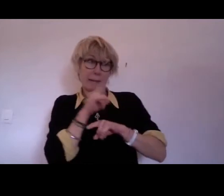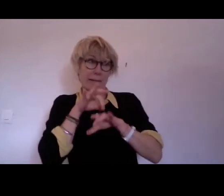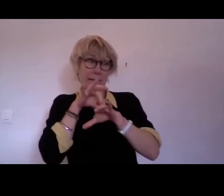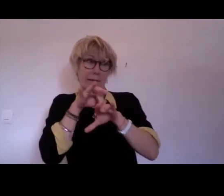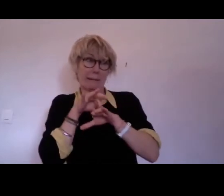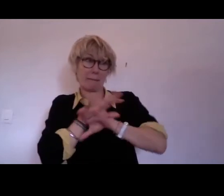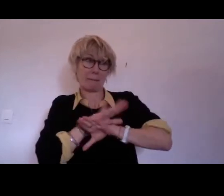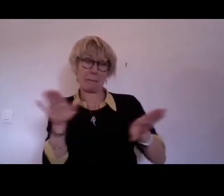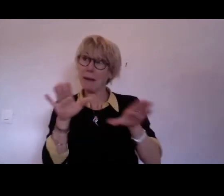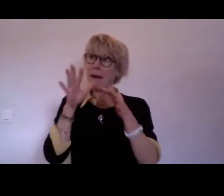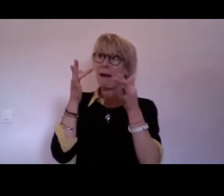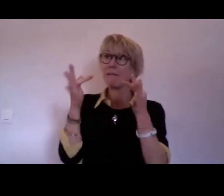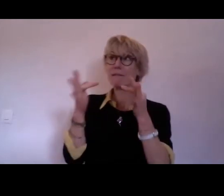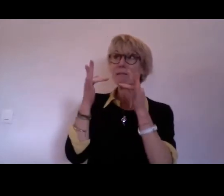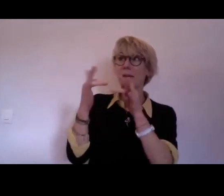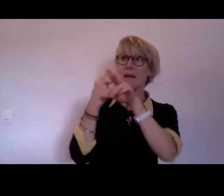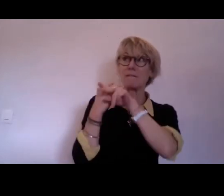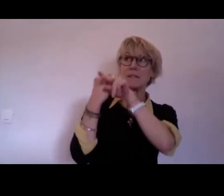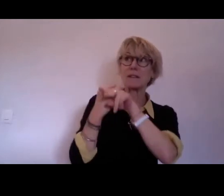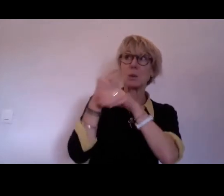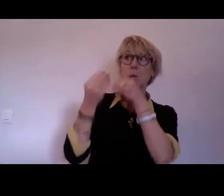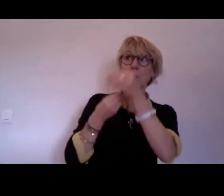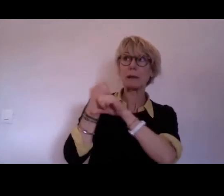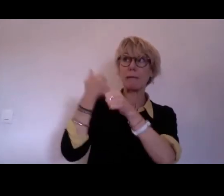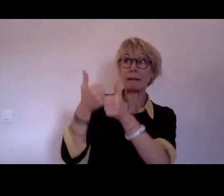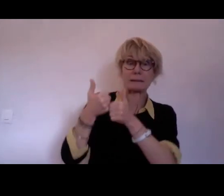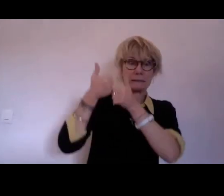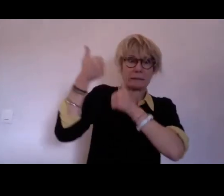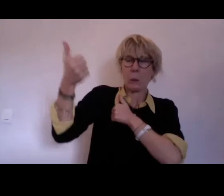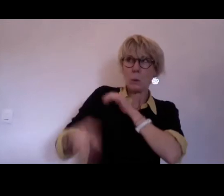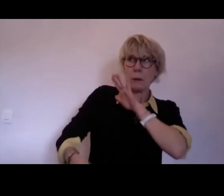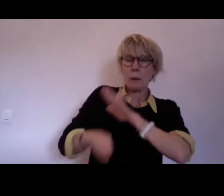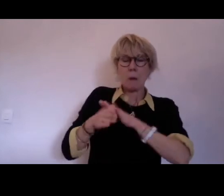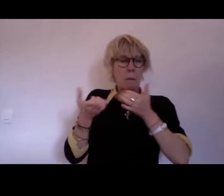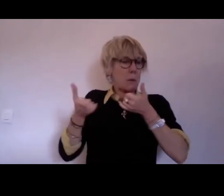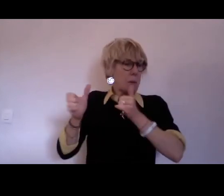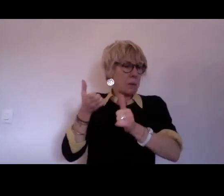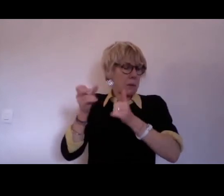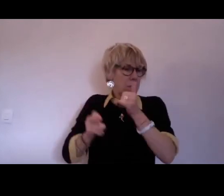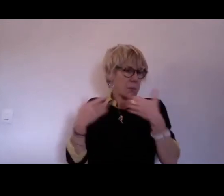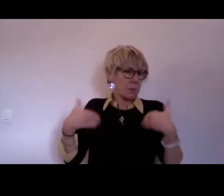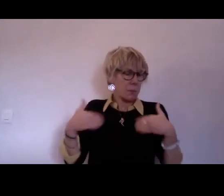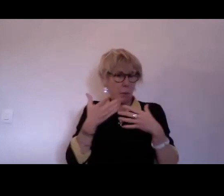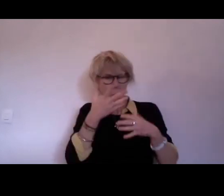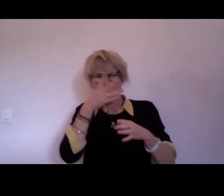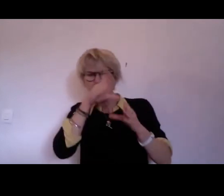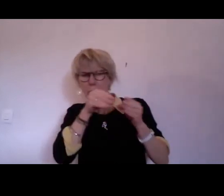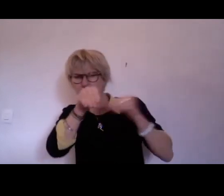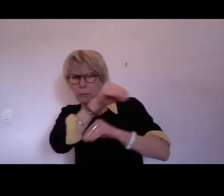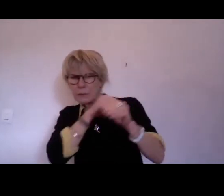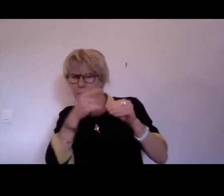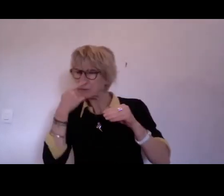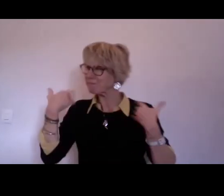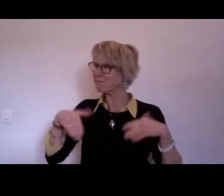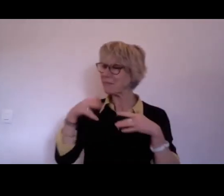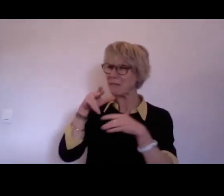est visio et distanciel, au début ça ne me parlait pas trop et surtout avec la population qu'on reçoit, ça me paraissait compliqué